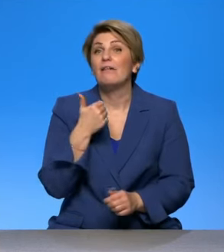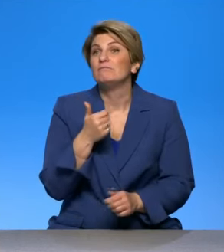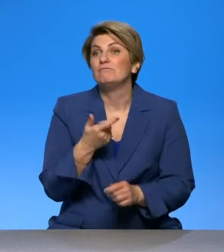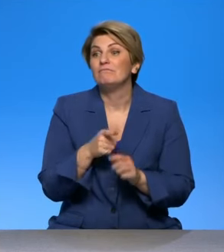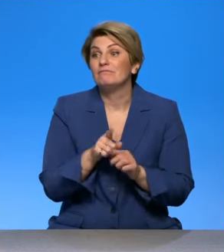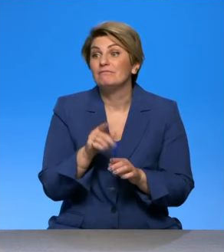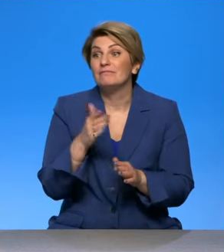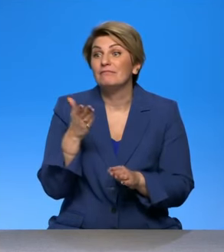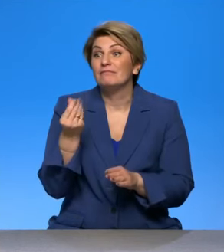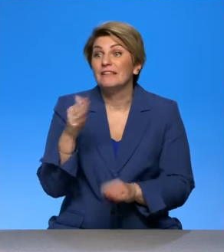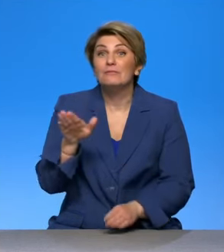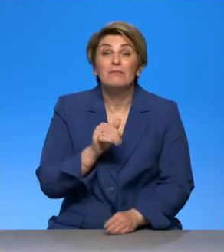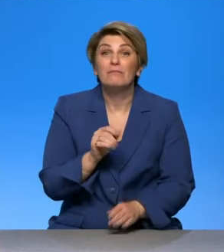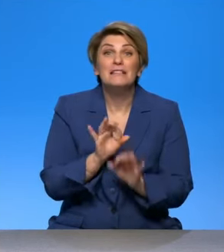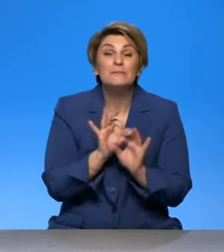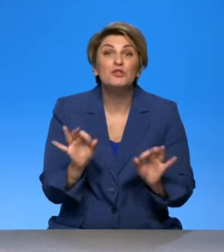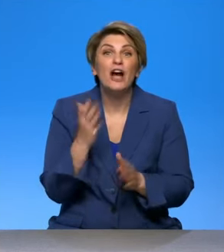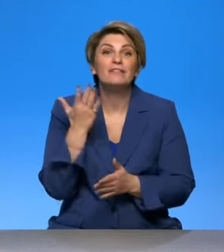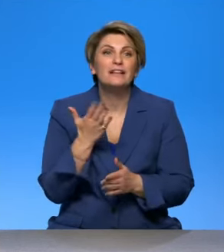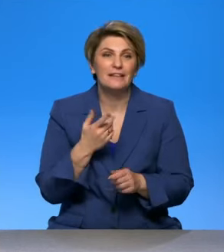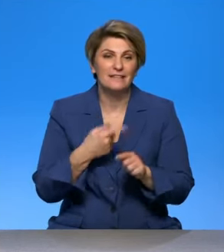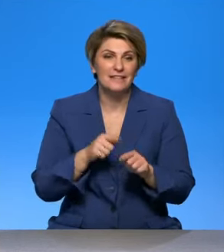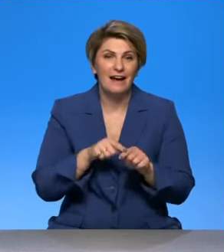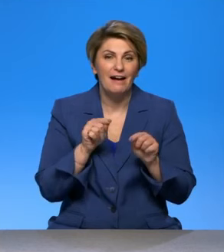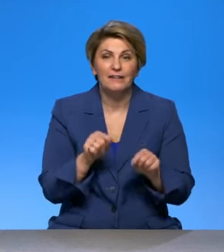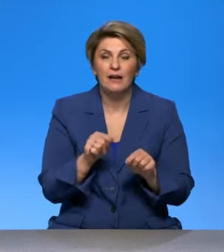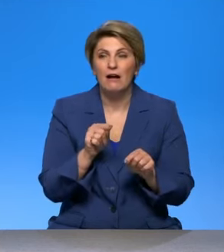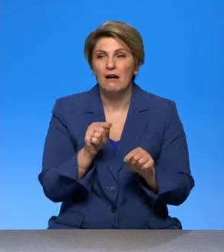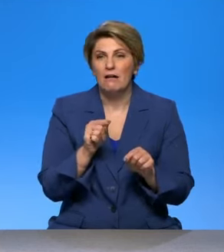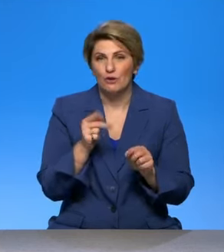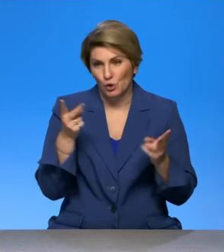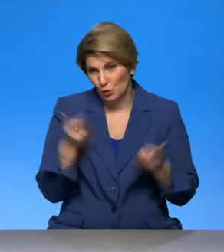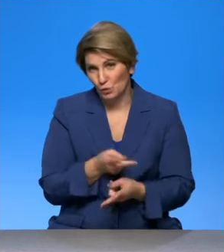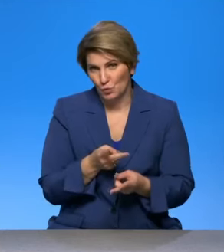кредита, если кредит хороший в плане того, то, что...